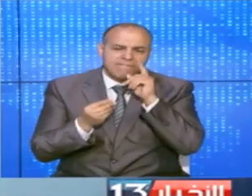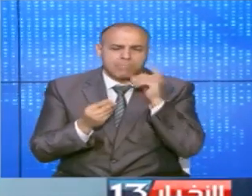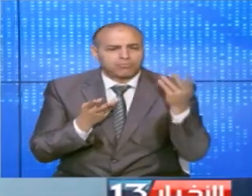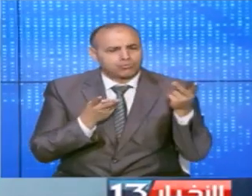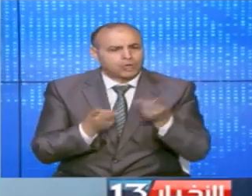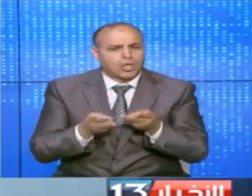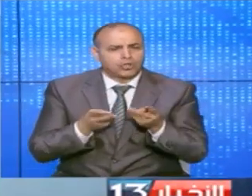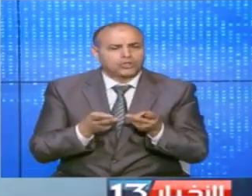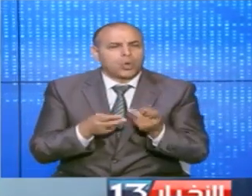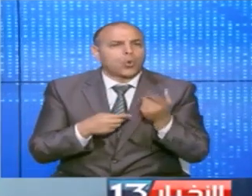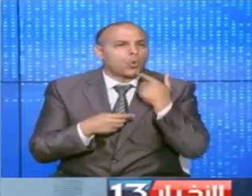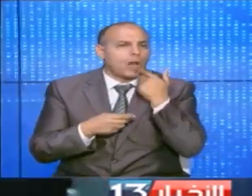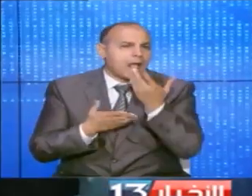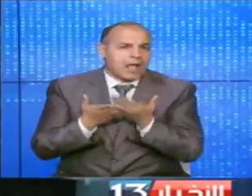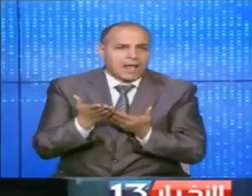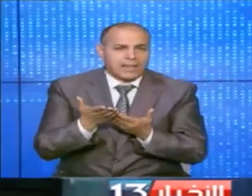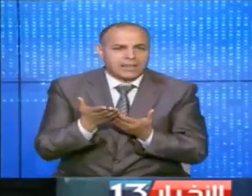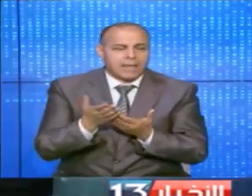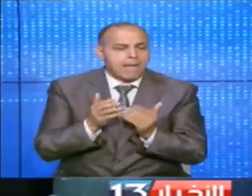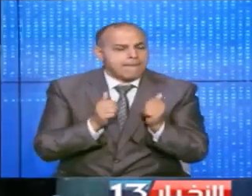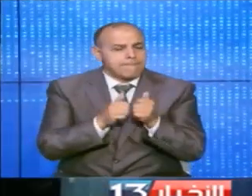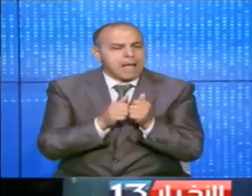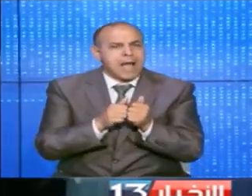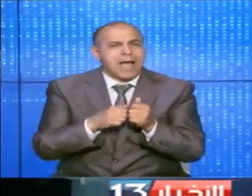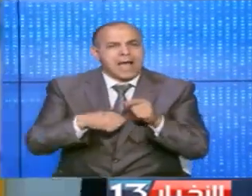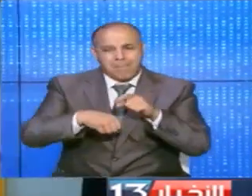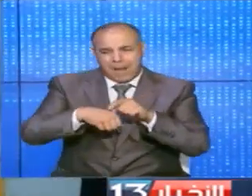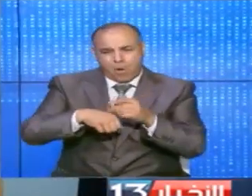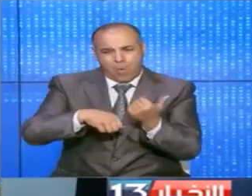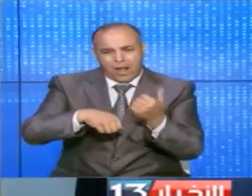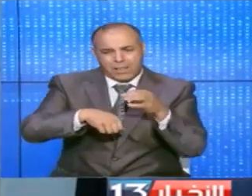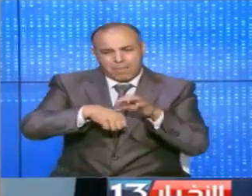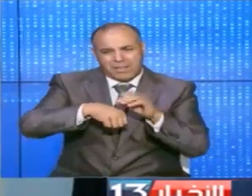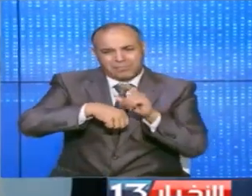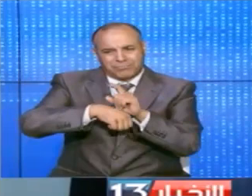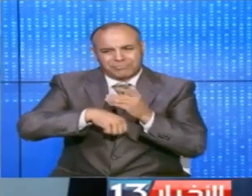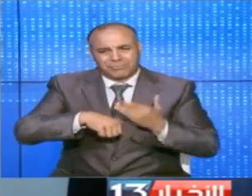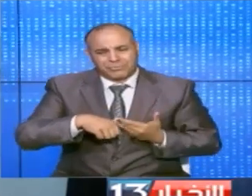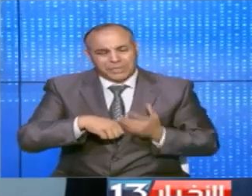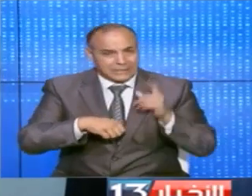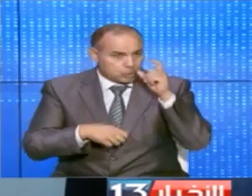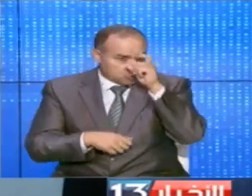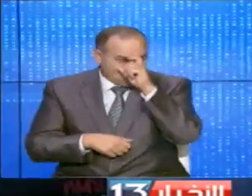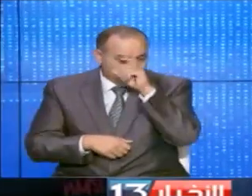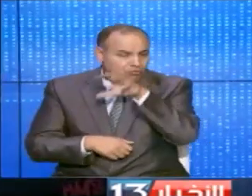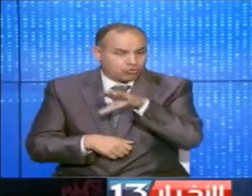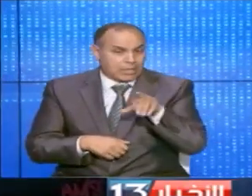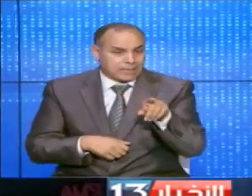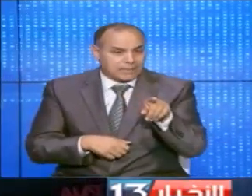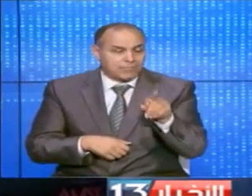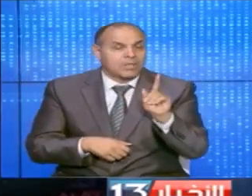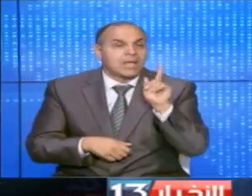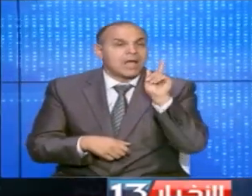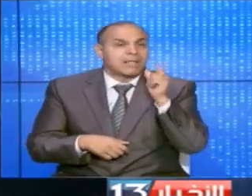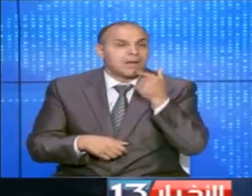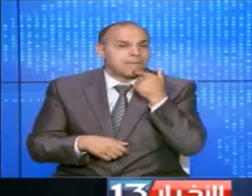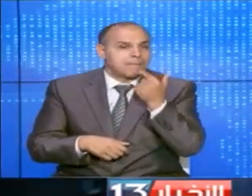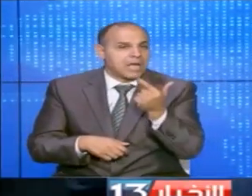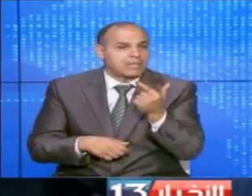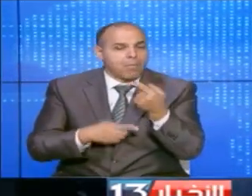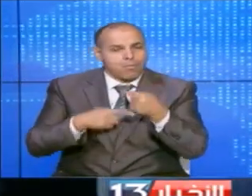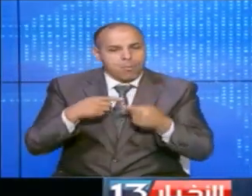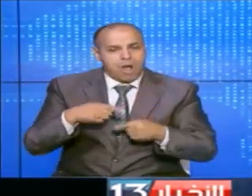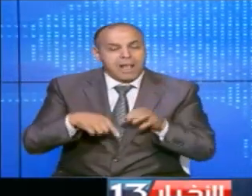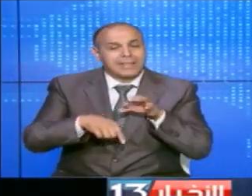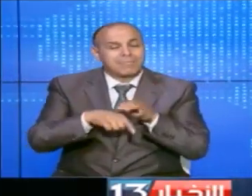اثرنا بالمناسبه ما يرافق التقصي المبكره حول سرطان الثدي من صعوبات في الجهه وخاصه من حيث نقص